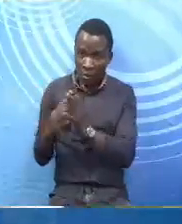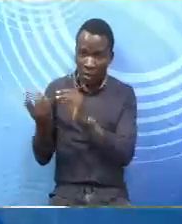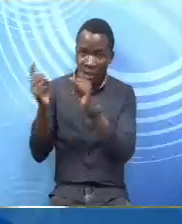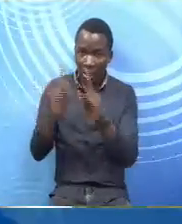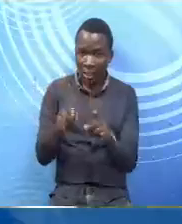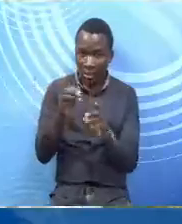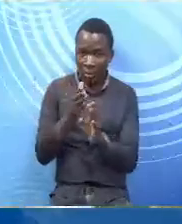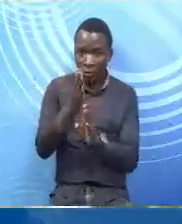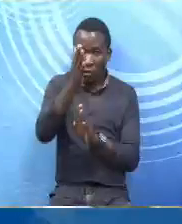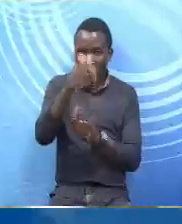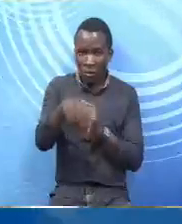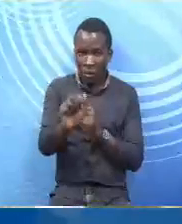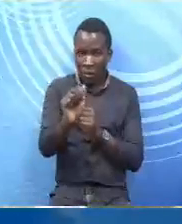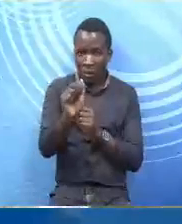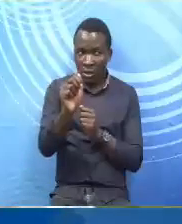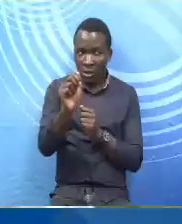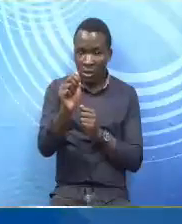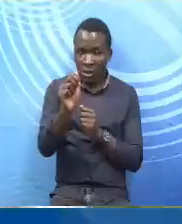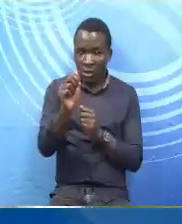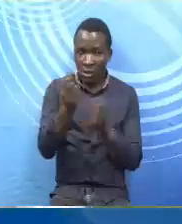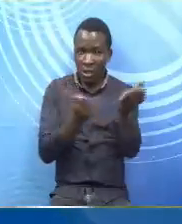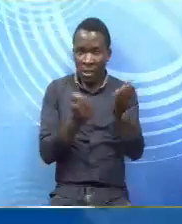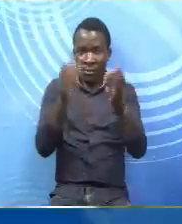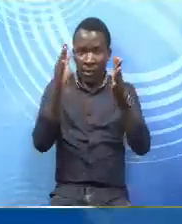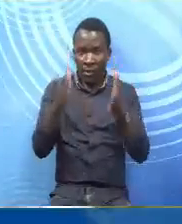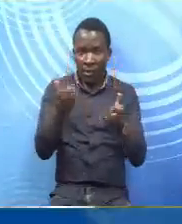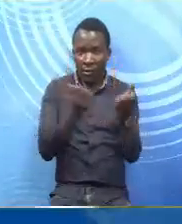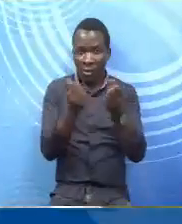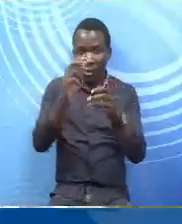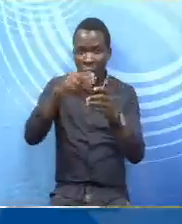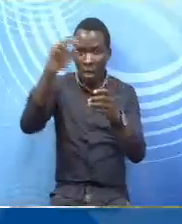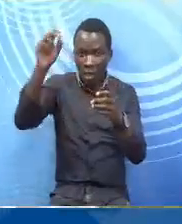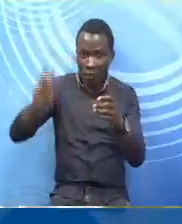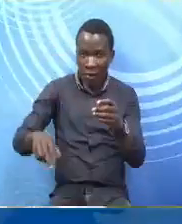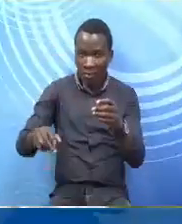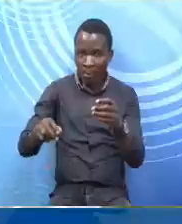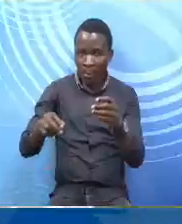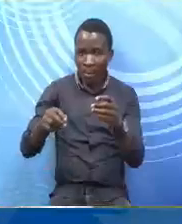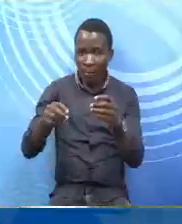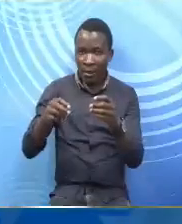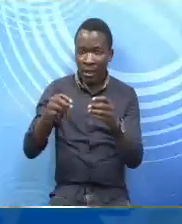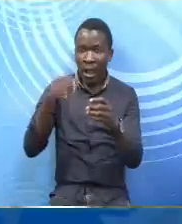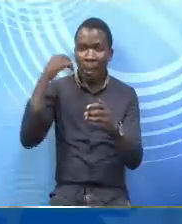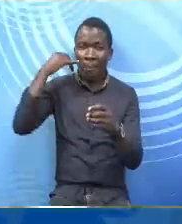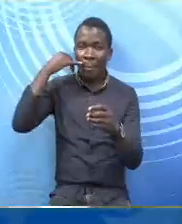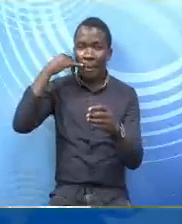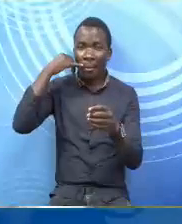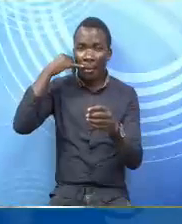wayo. Uriya mushoferi w'iriya modokari akahita avamo. Akahita avamo akahita ahamagara